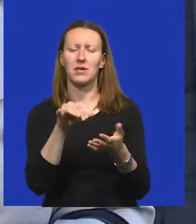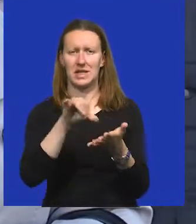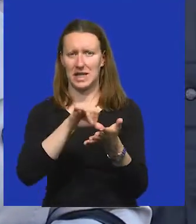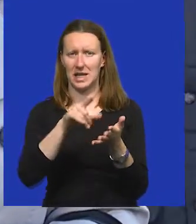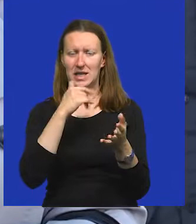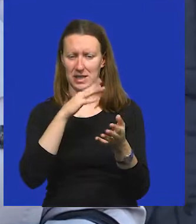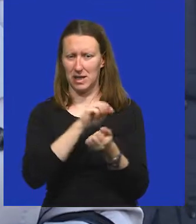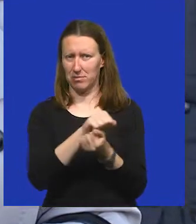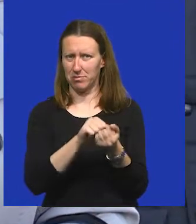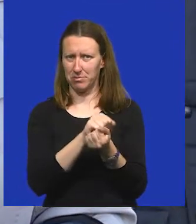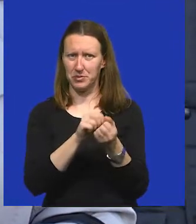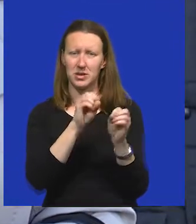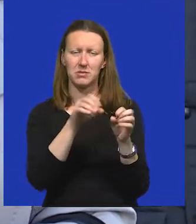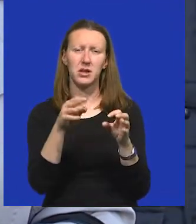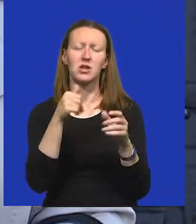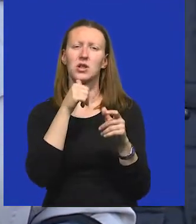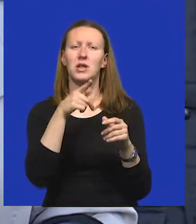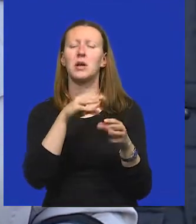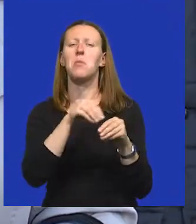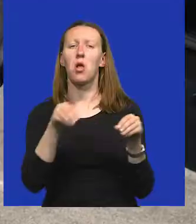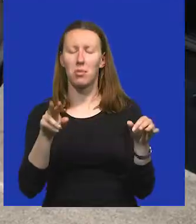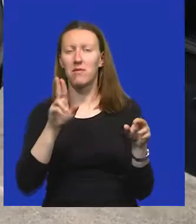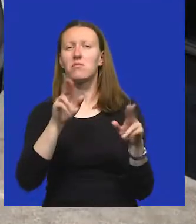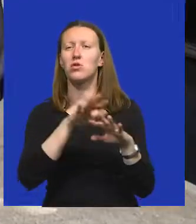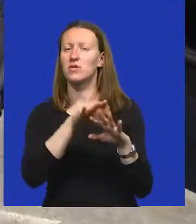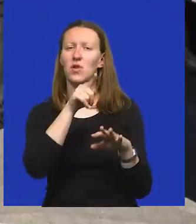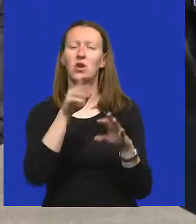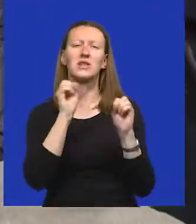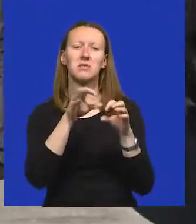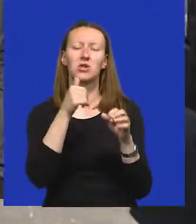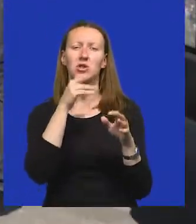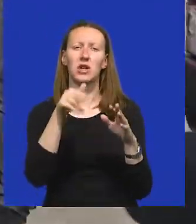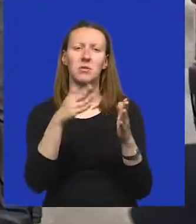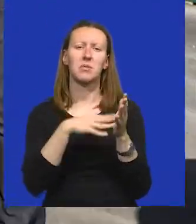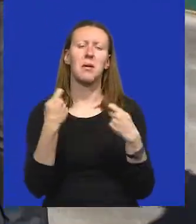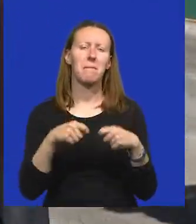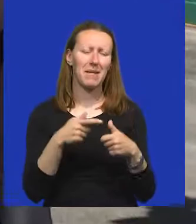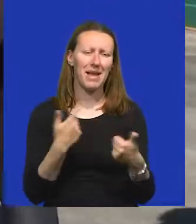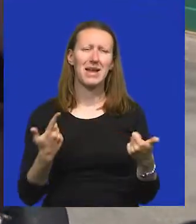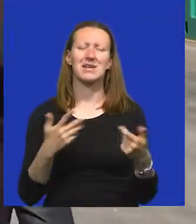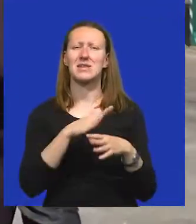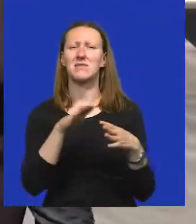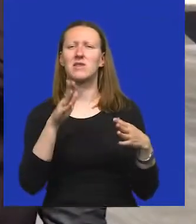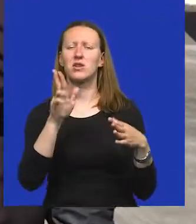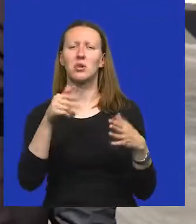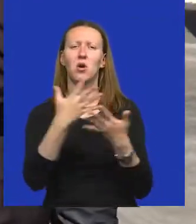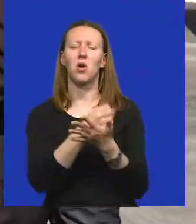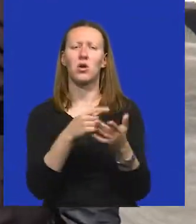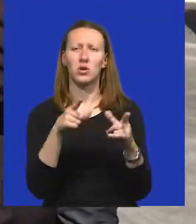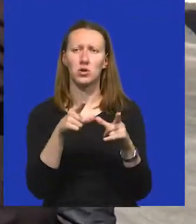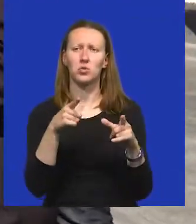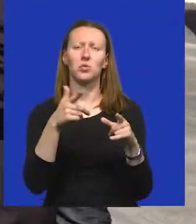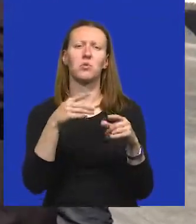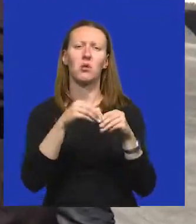al centro di riciclaggio, questo come agricoltura, sì, possono anche tutti quei rifiuti che hanno di plastica, tutto quello che